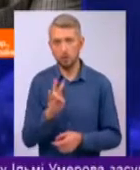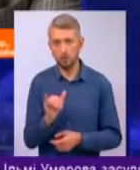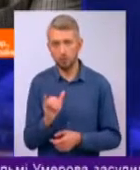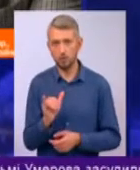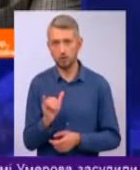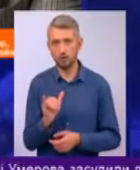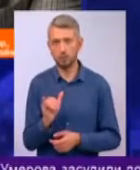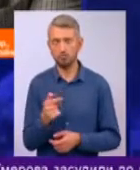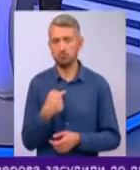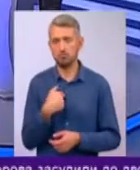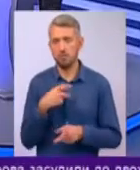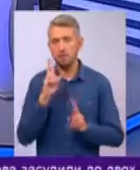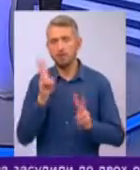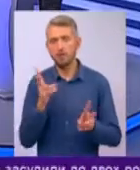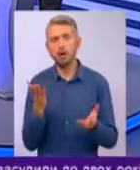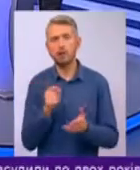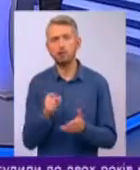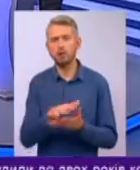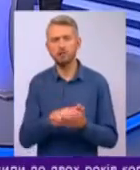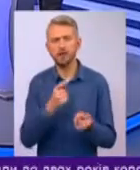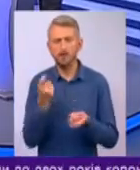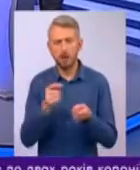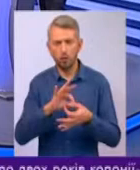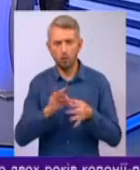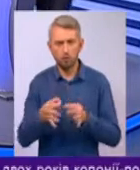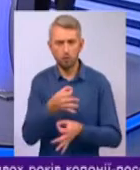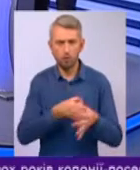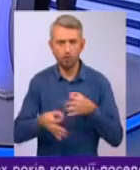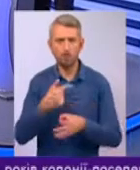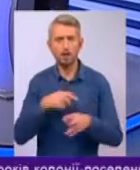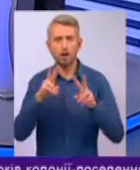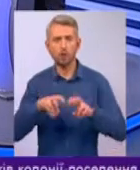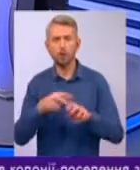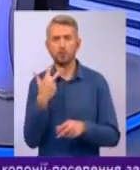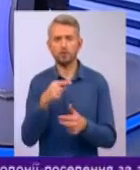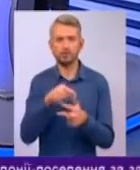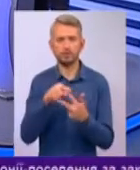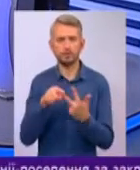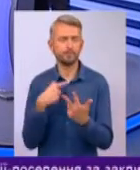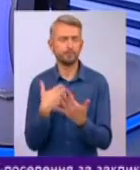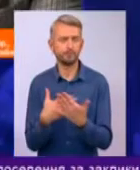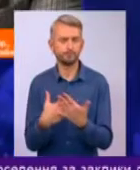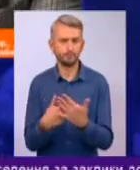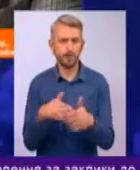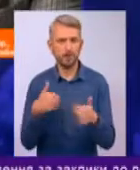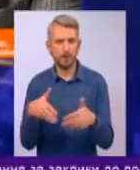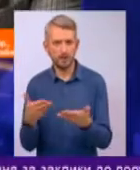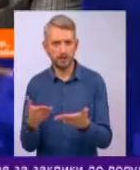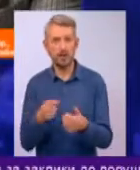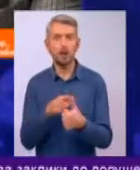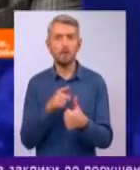Я не знаю, які ви деталі обговорили, я розглядаю дві версії. Перша, це